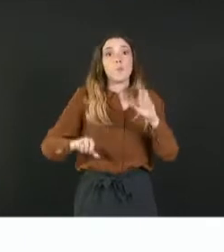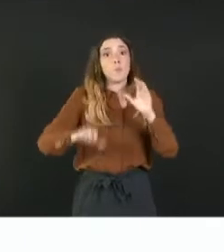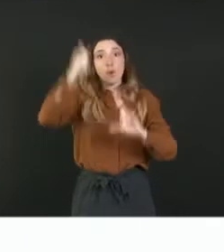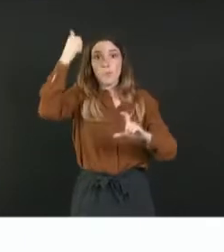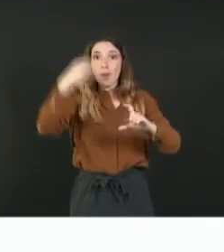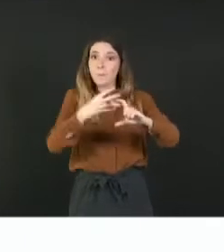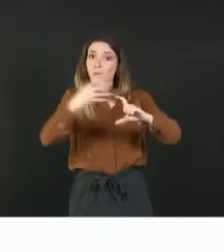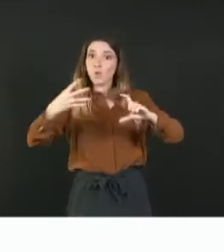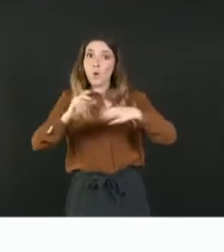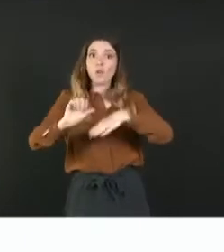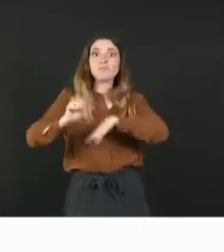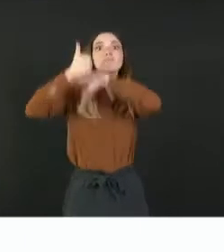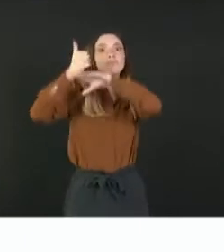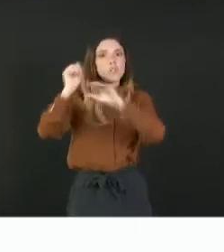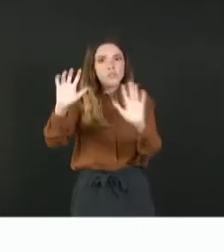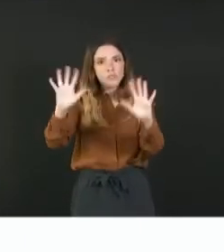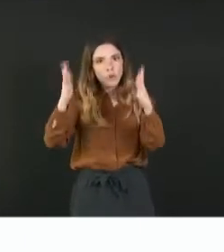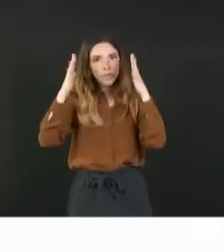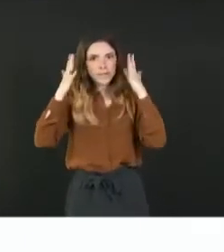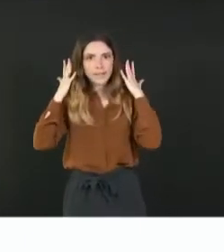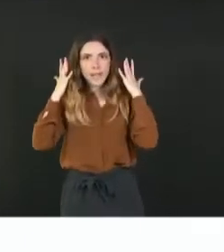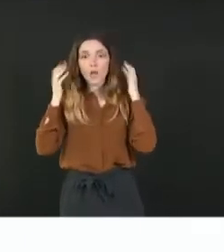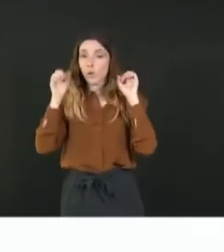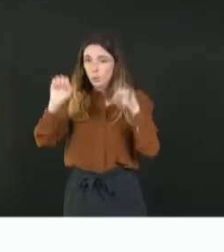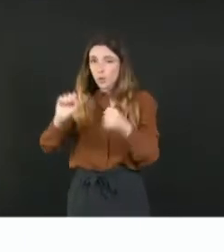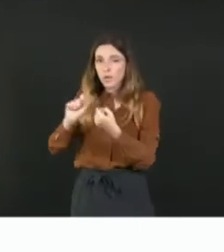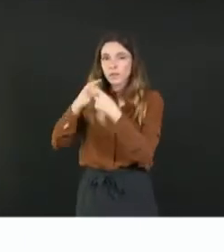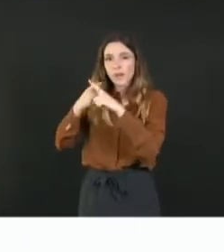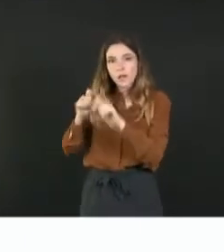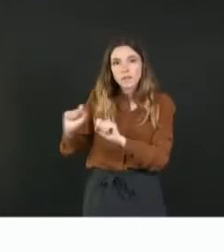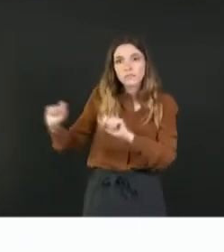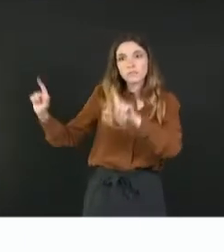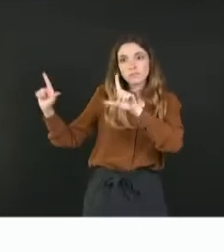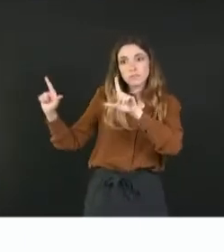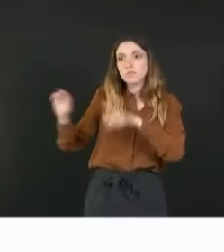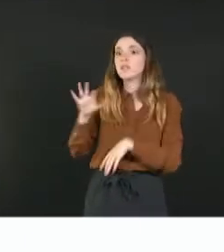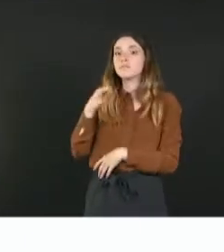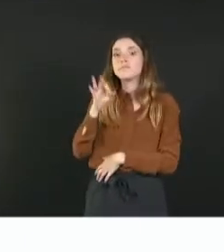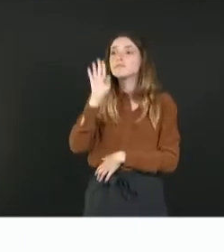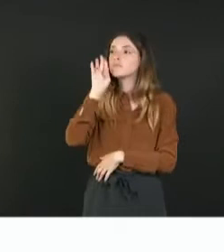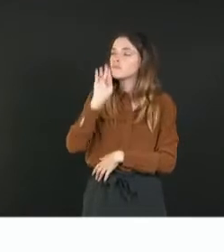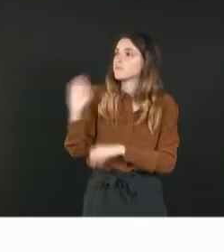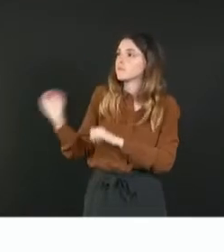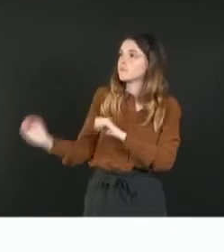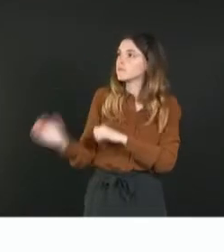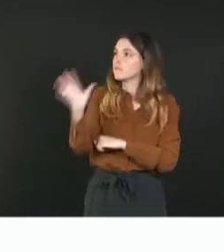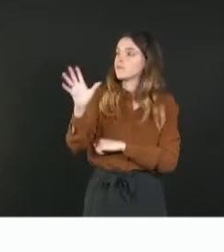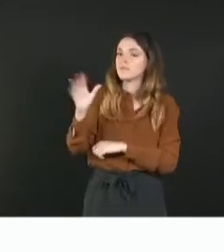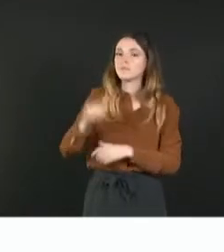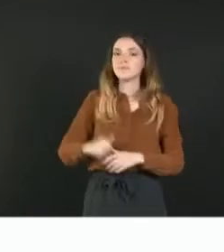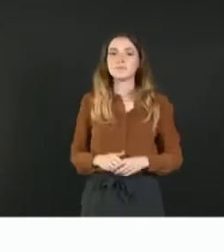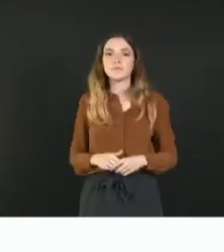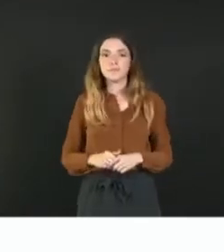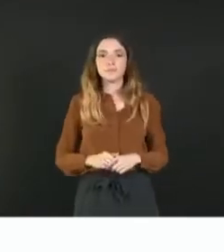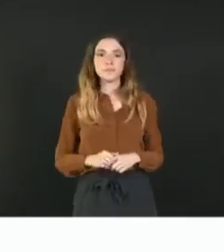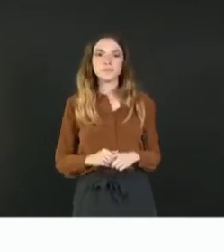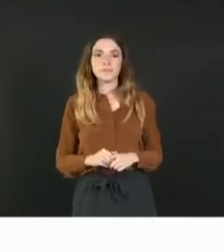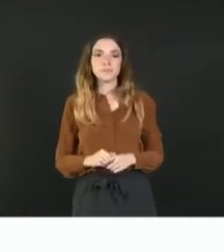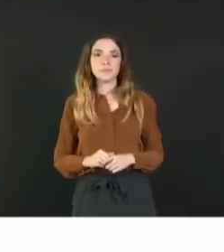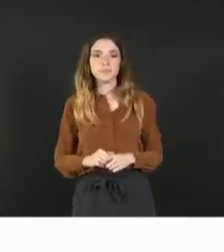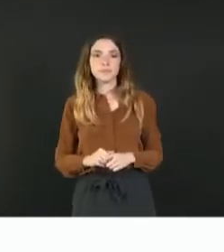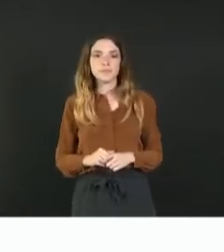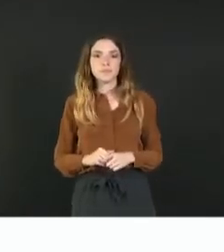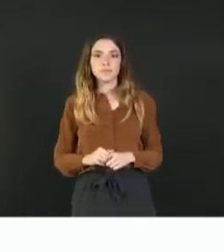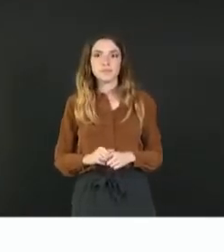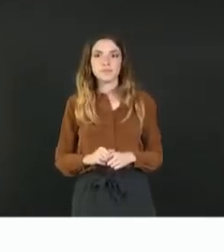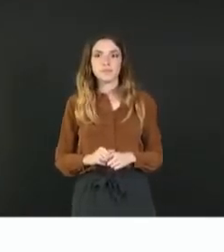sûr, on a une petite carte qui peut... Voilà, je veux bien qu'on lance cette carte qui permet de se rendre compte de